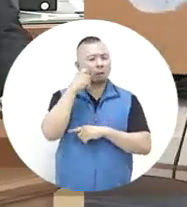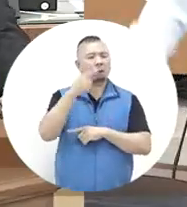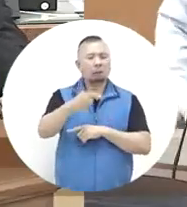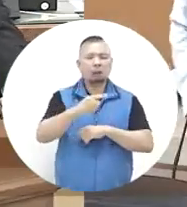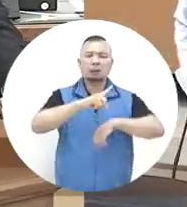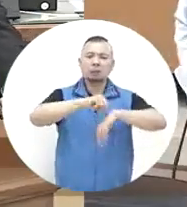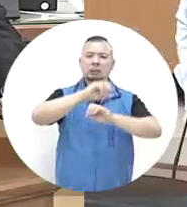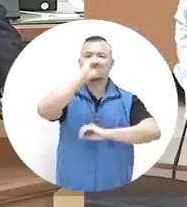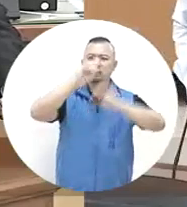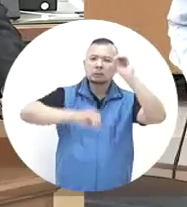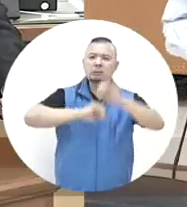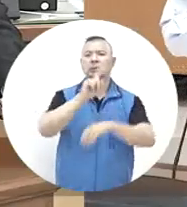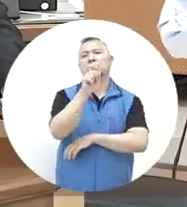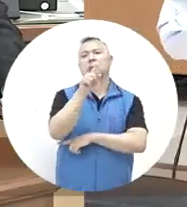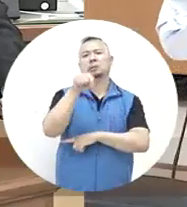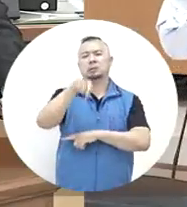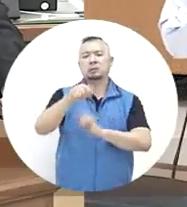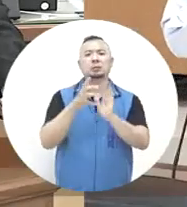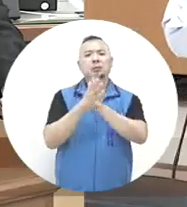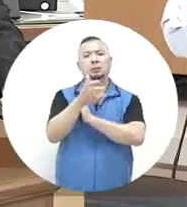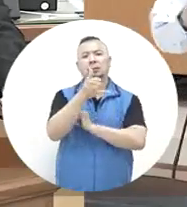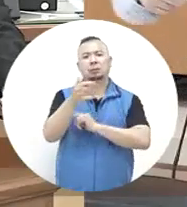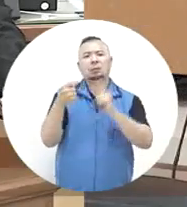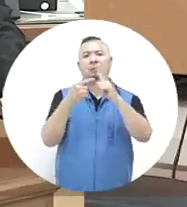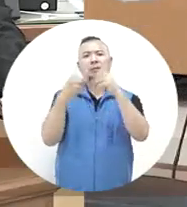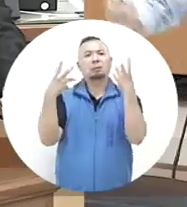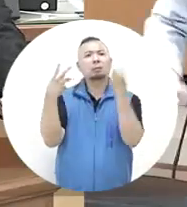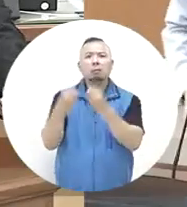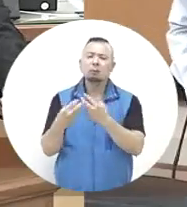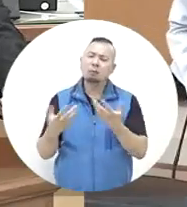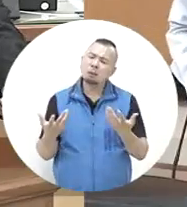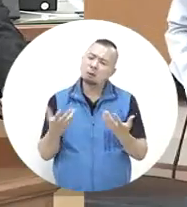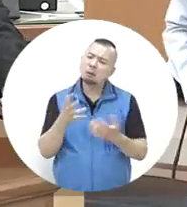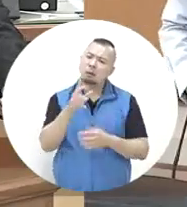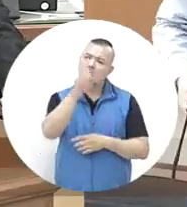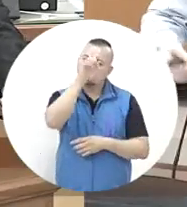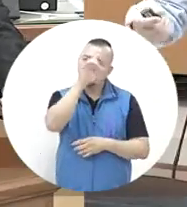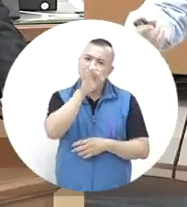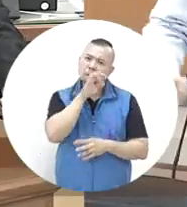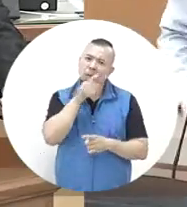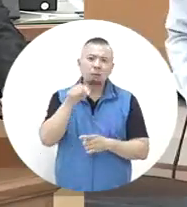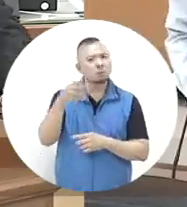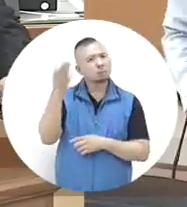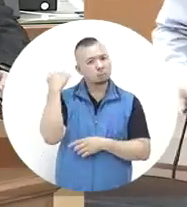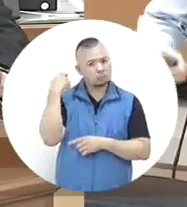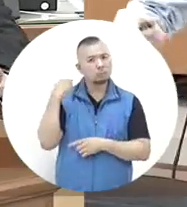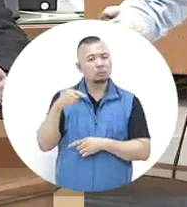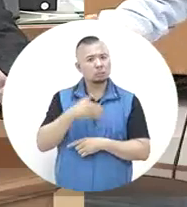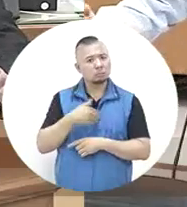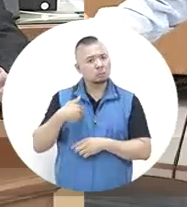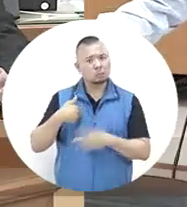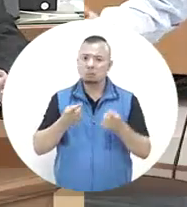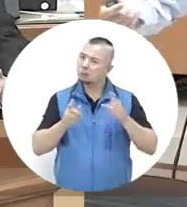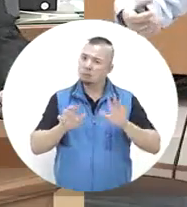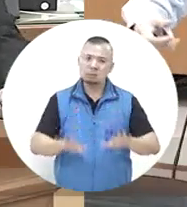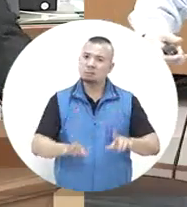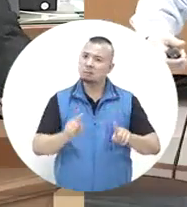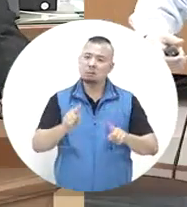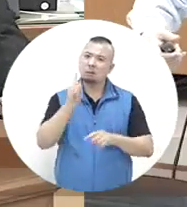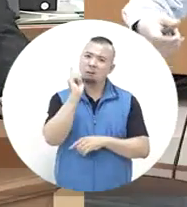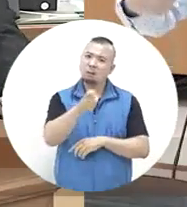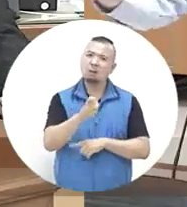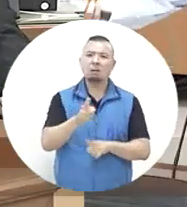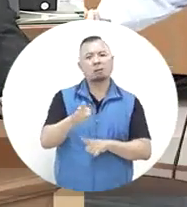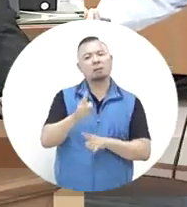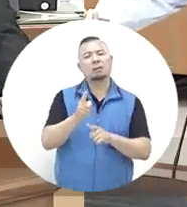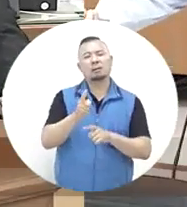我的队员也变少，为什么到今年才会变成这样？已经做了20年了，哎，哦，可不可以请市长哦帮忙一下，把它改回